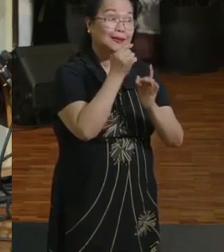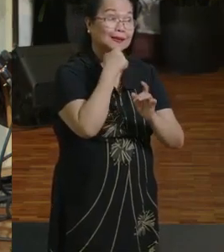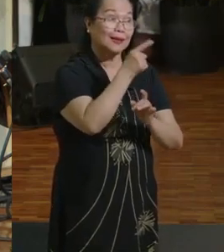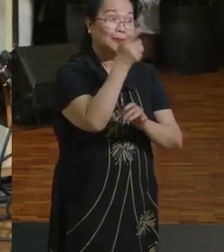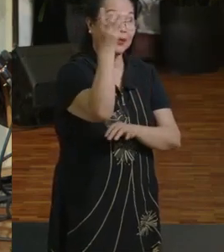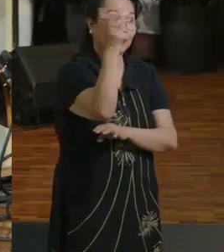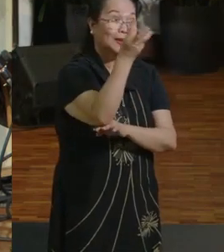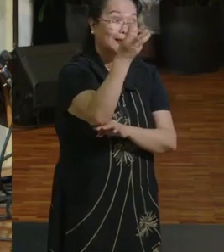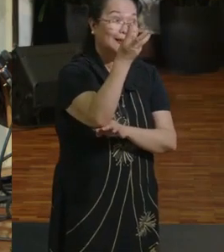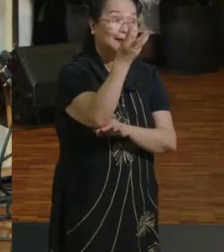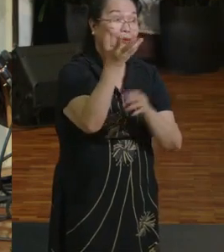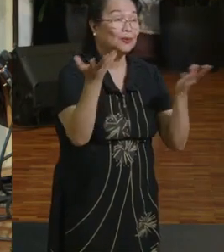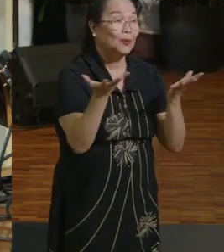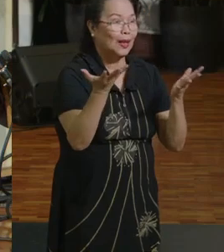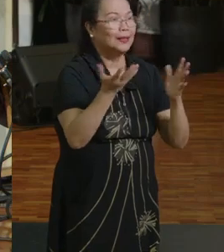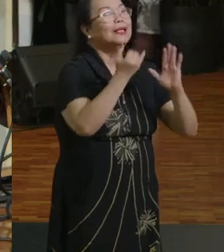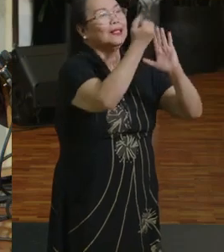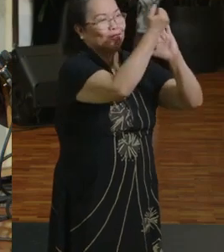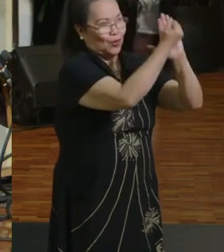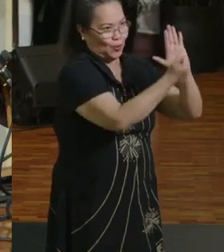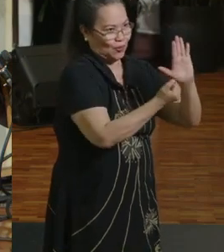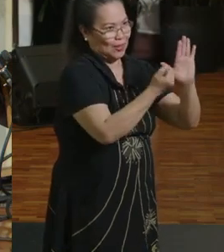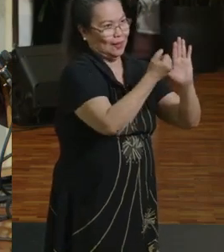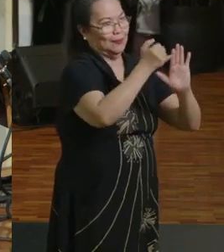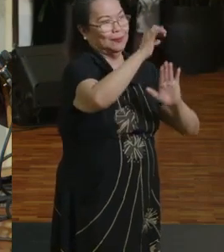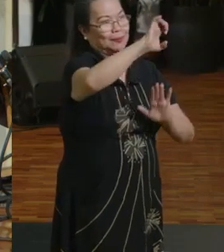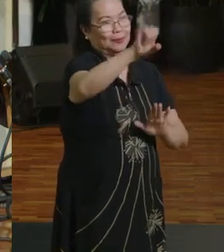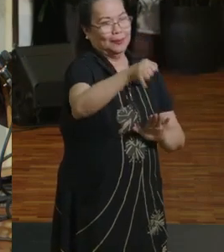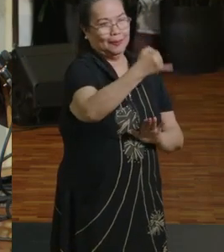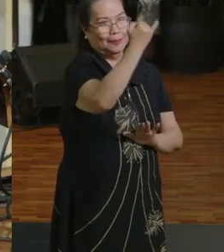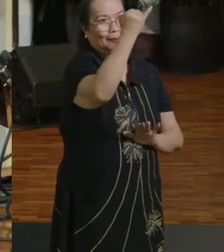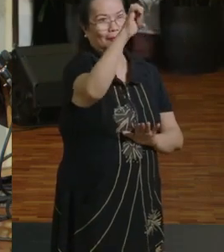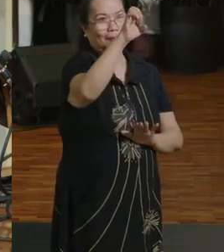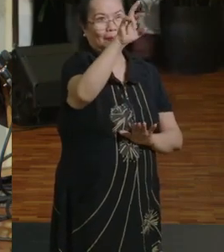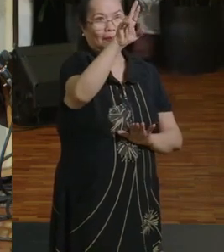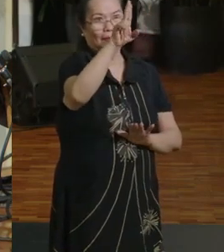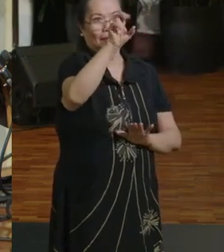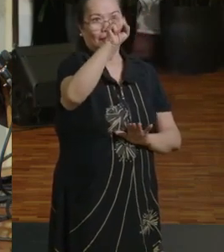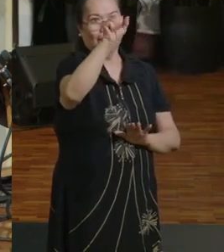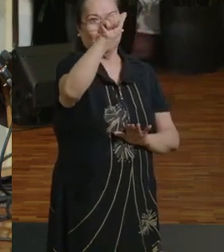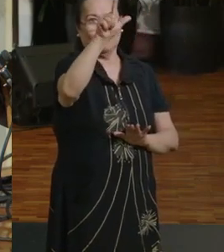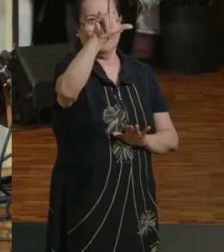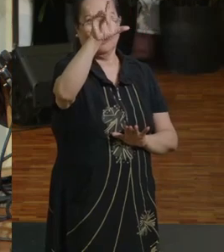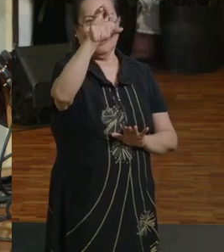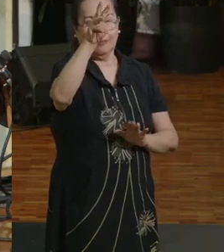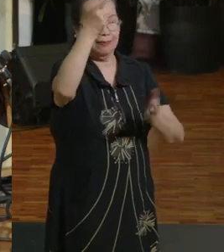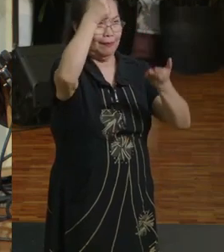saksi? Jerusalem. So check.